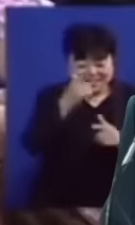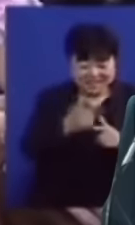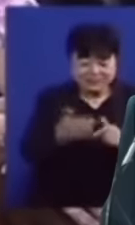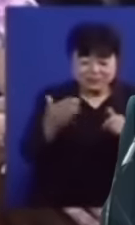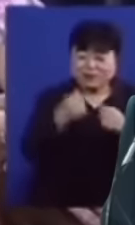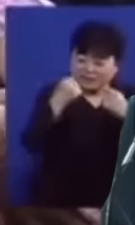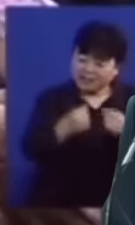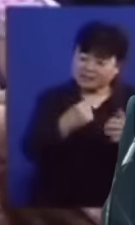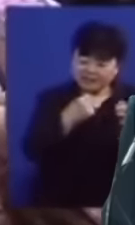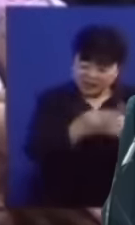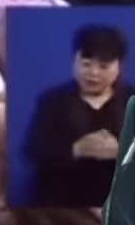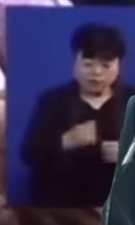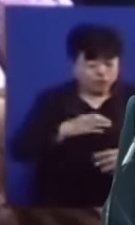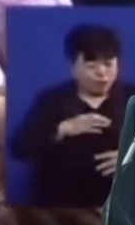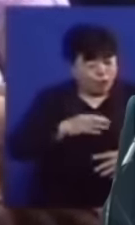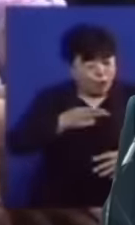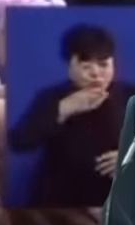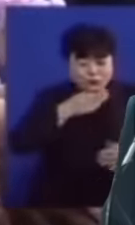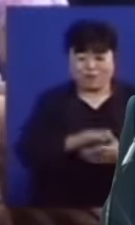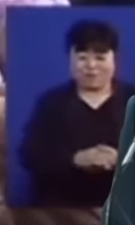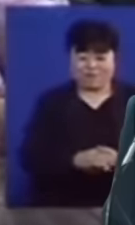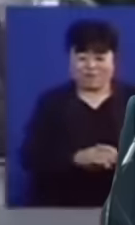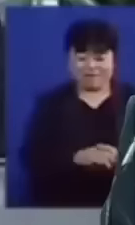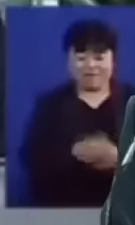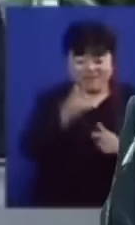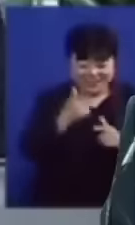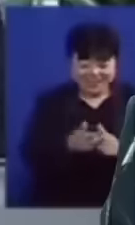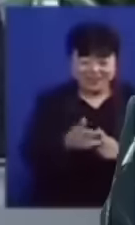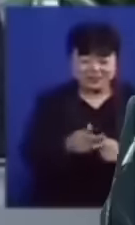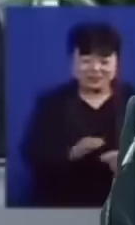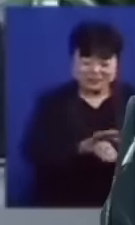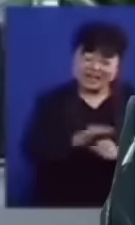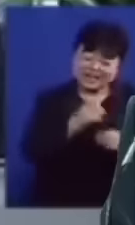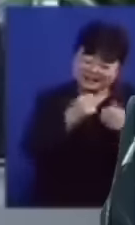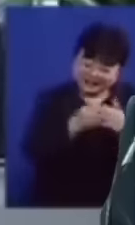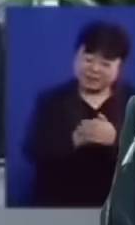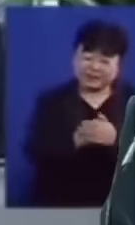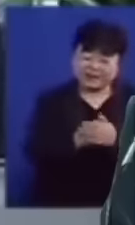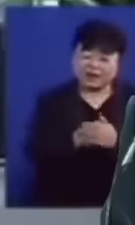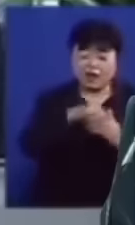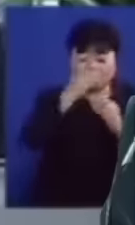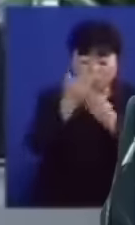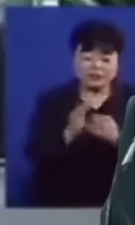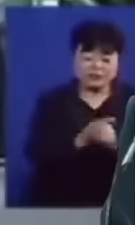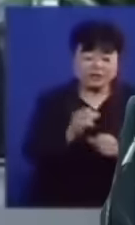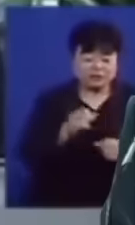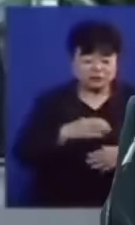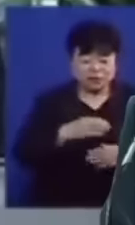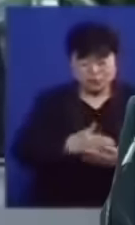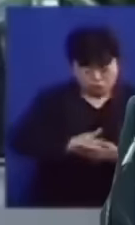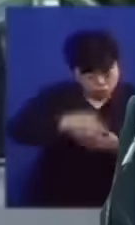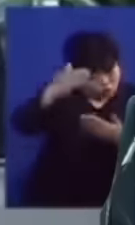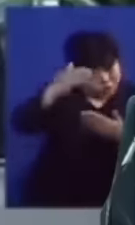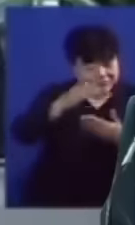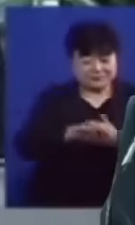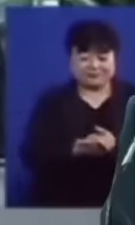예수님이 계시기 때문에 두렵지 않습니다. 예수님의 사랑 때문에 온전한 사랑이 두려움을 내어